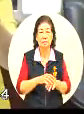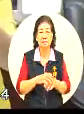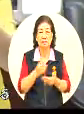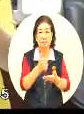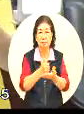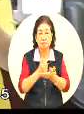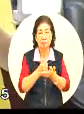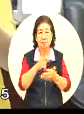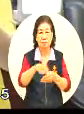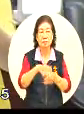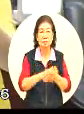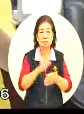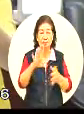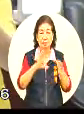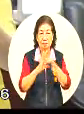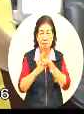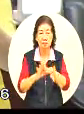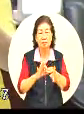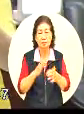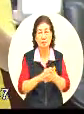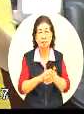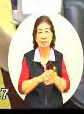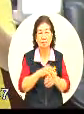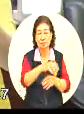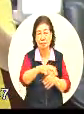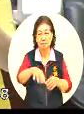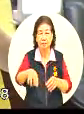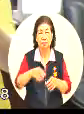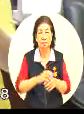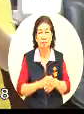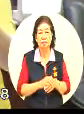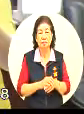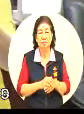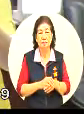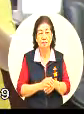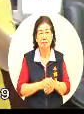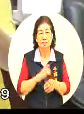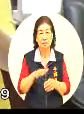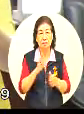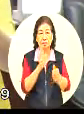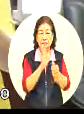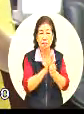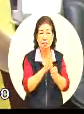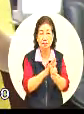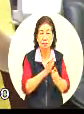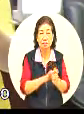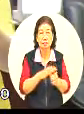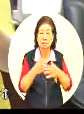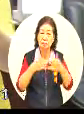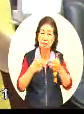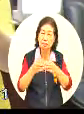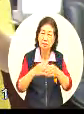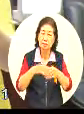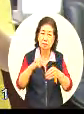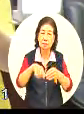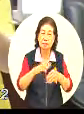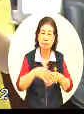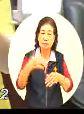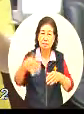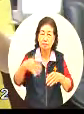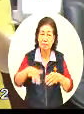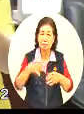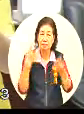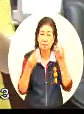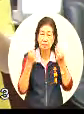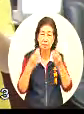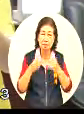我们的相关单位哦，就是在协调。协助之前还没有厘清之前哦，这个